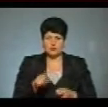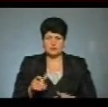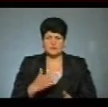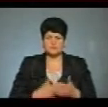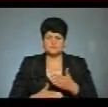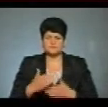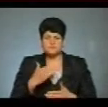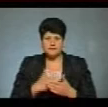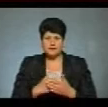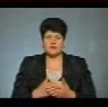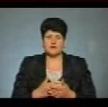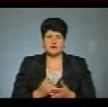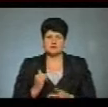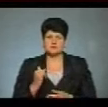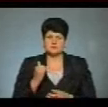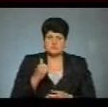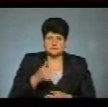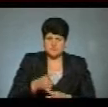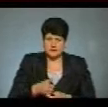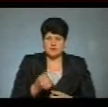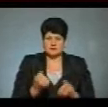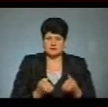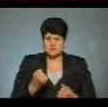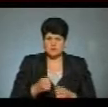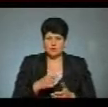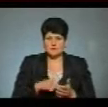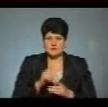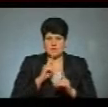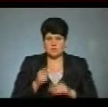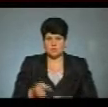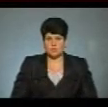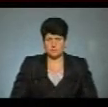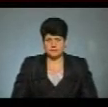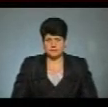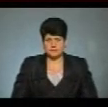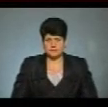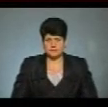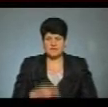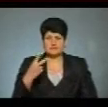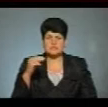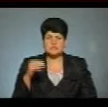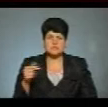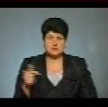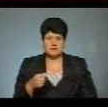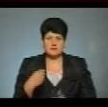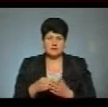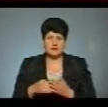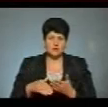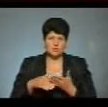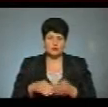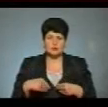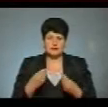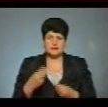інвалідністю. Утримує і заправляє автомобіль міська рада Тернополя. 20 тисяч гривень матеріальної допомоги